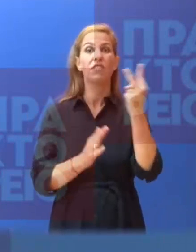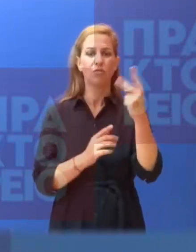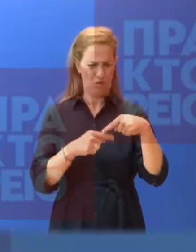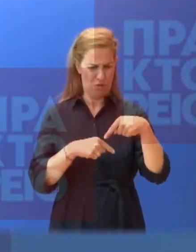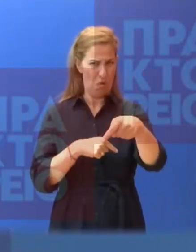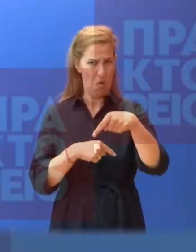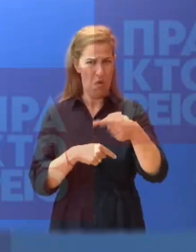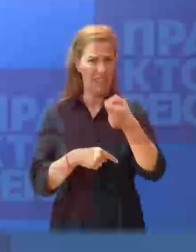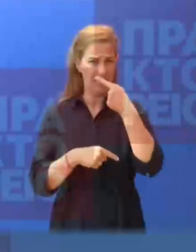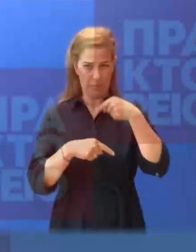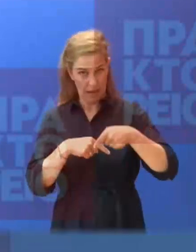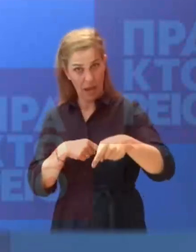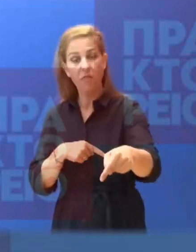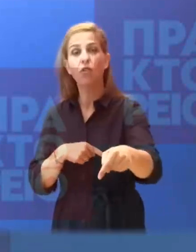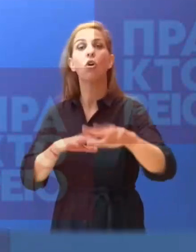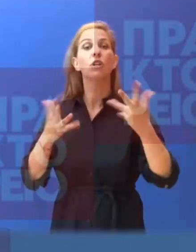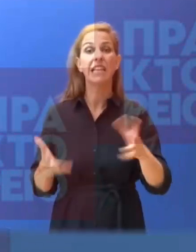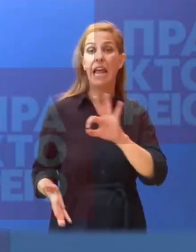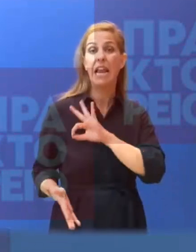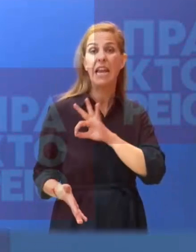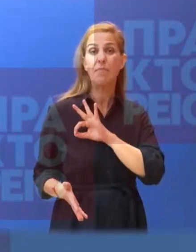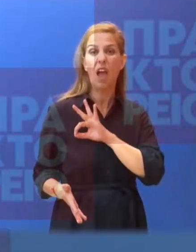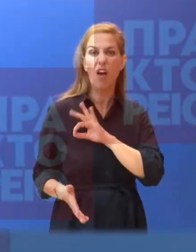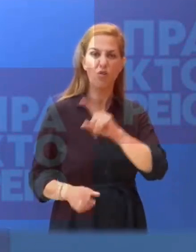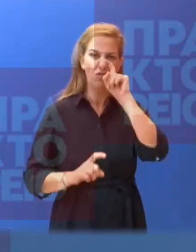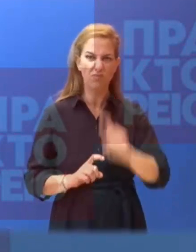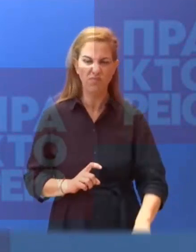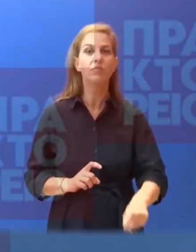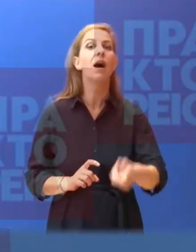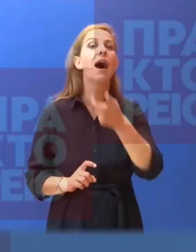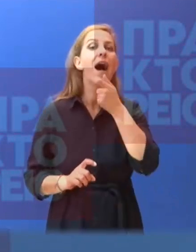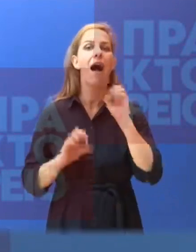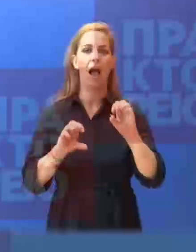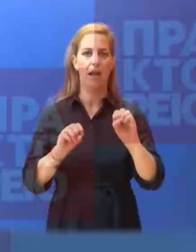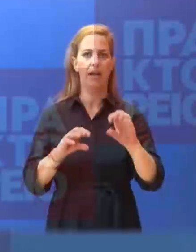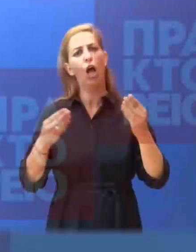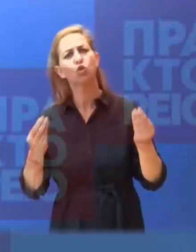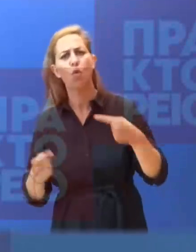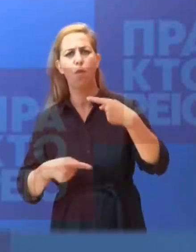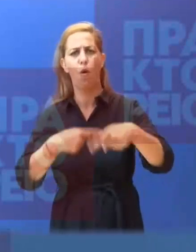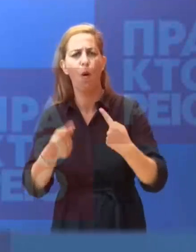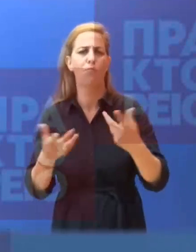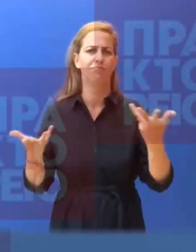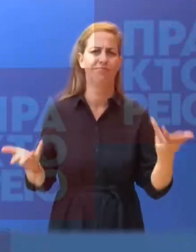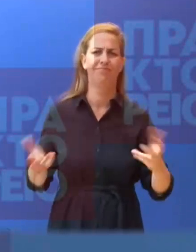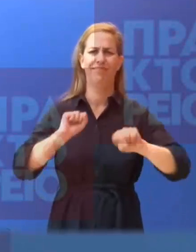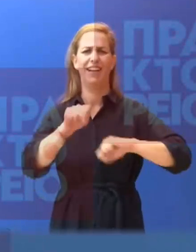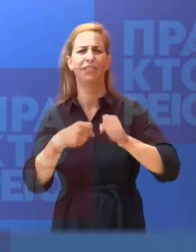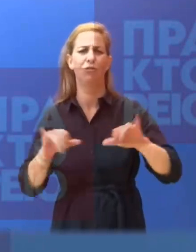2021-2022 εισάγεται στο υποχρεωτικό πρόγραμμα όλων των υπηαγωγείων η αγγλική γλώσσα μέσα από δημιουργικές δραστηριότητες βιωματικού